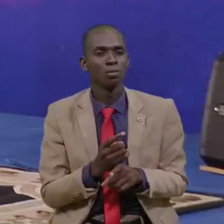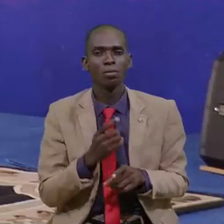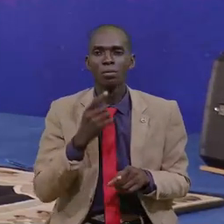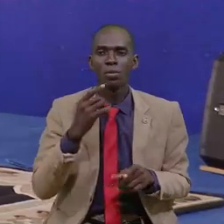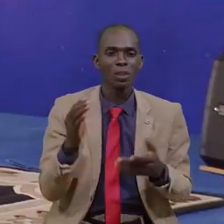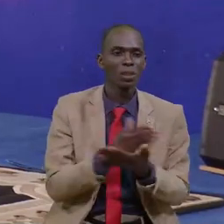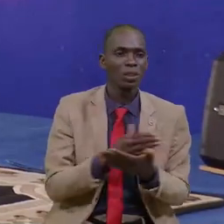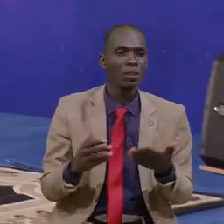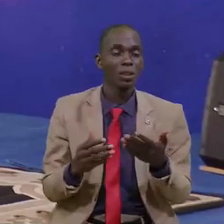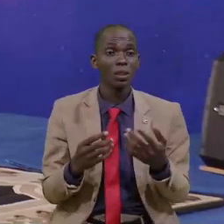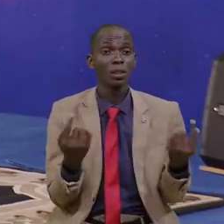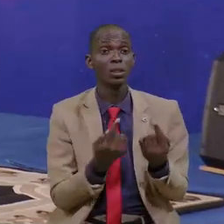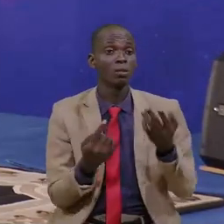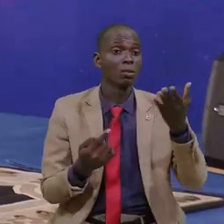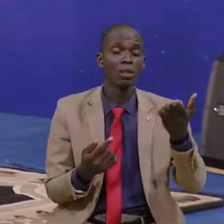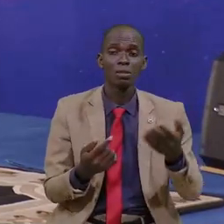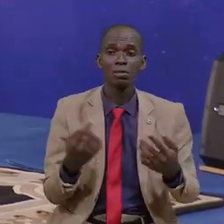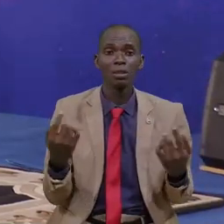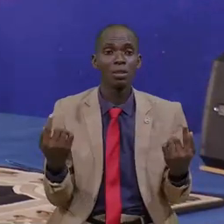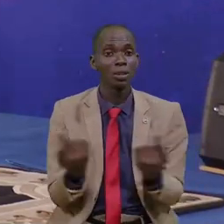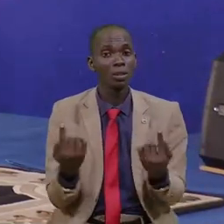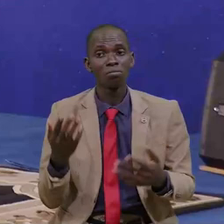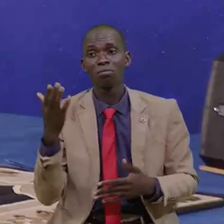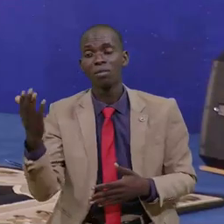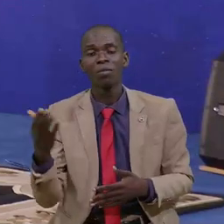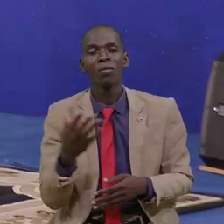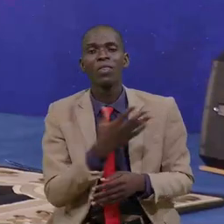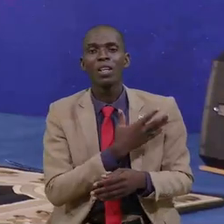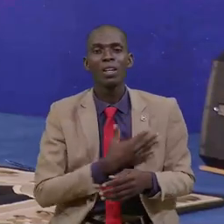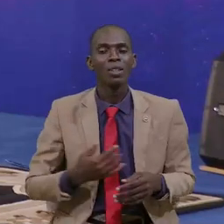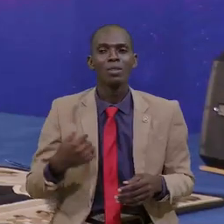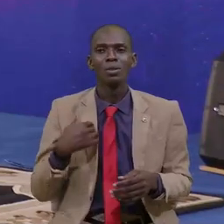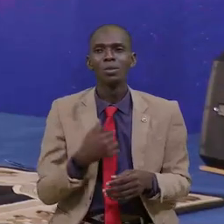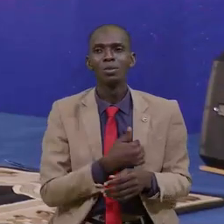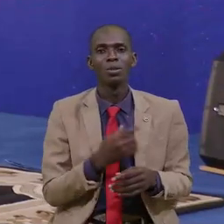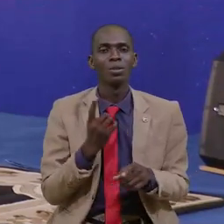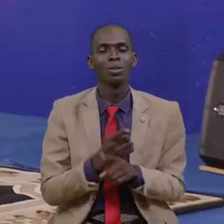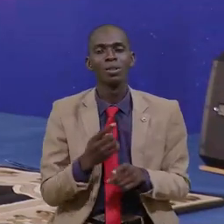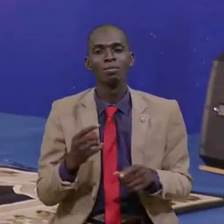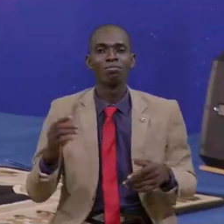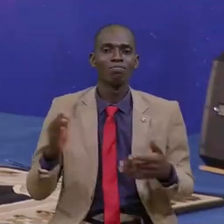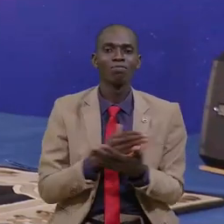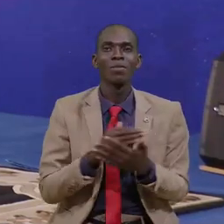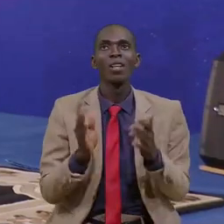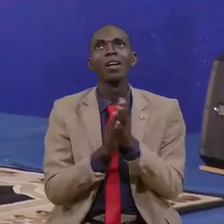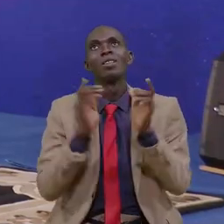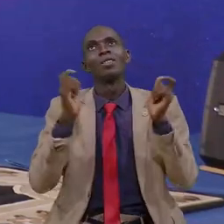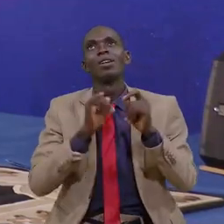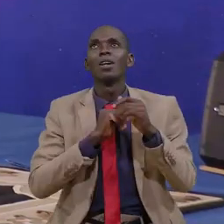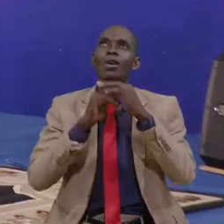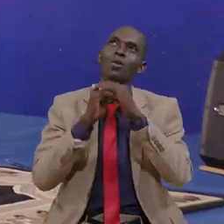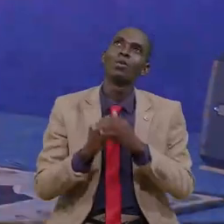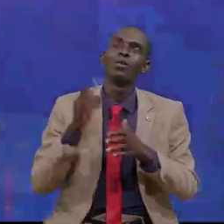là-bas, nous chantons là-bas, nous péchons là-bas, nous péchons et nous venons dire Amen, Alléluia, oh j'adore et je